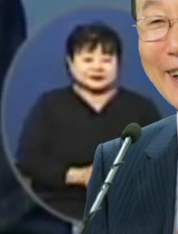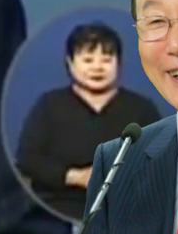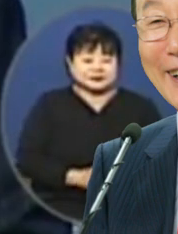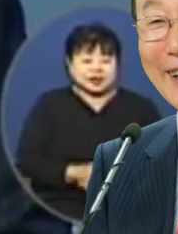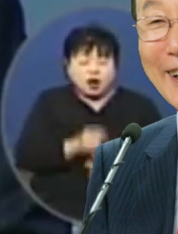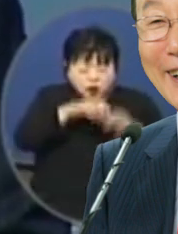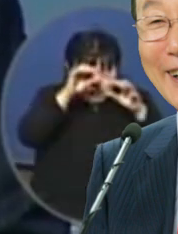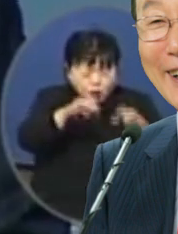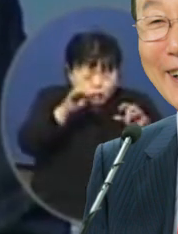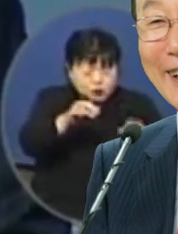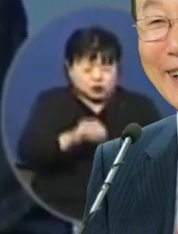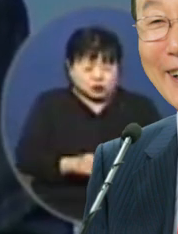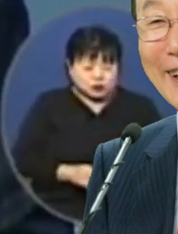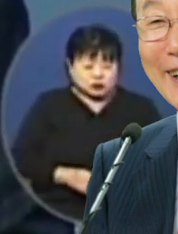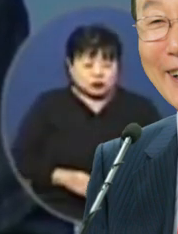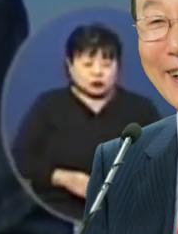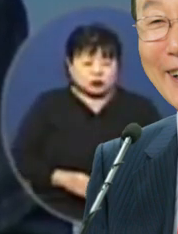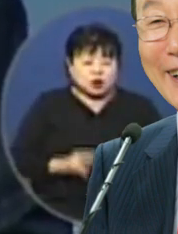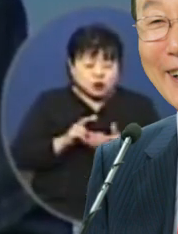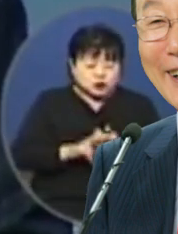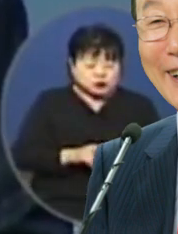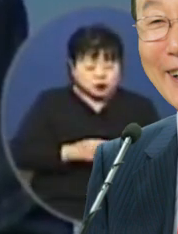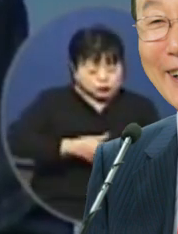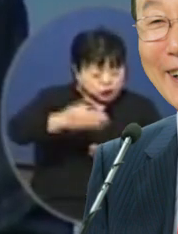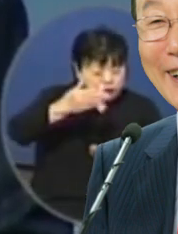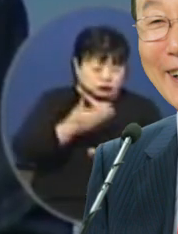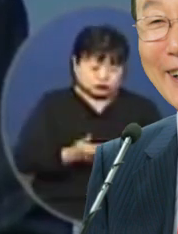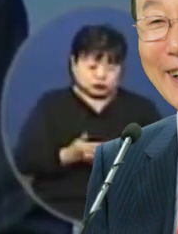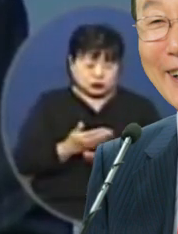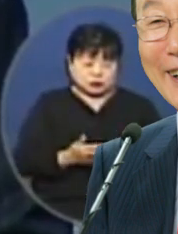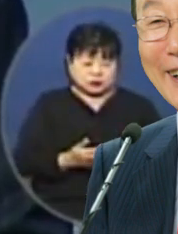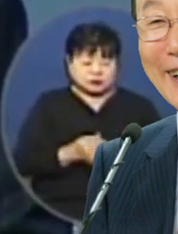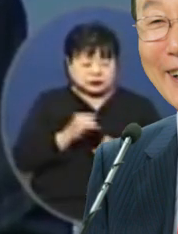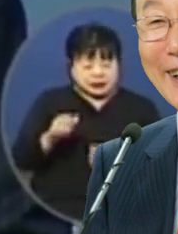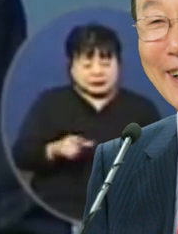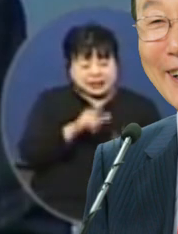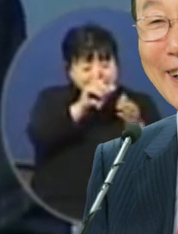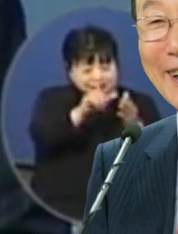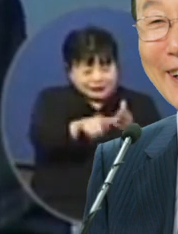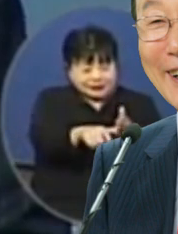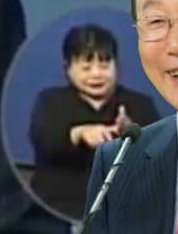폭우를 가리워주는 것입니다. 인생을 살면은